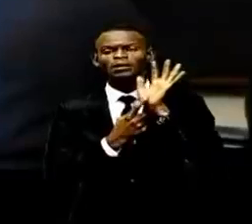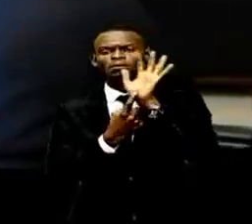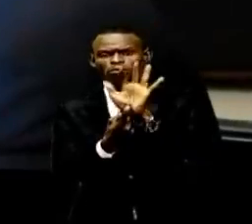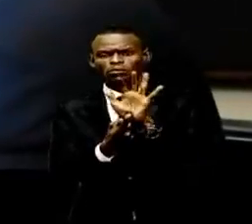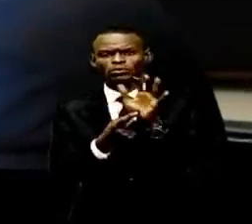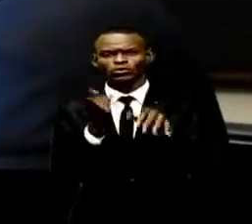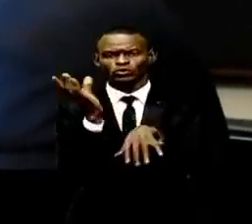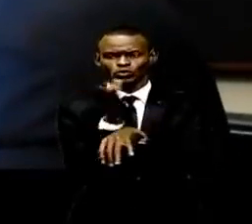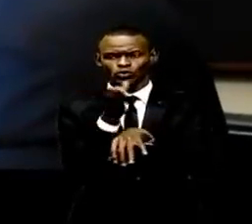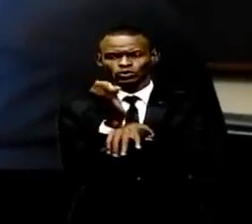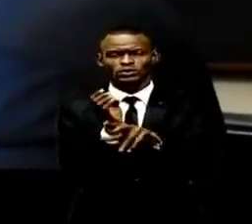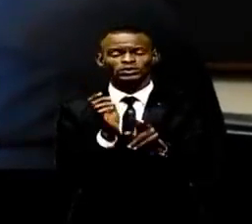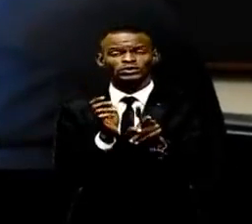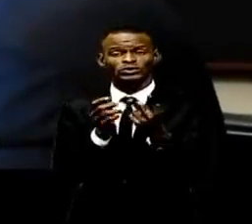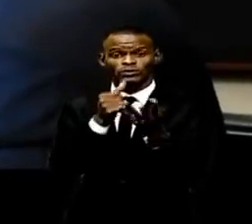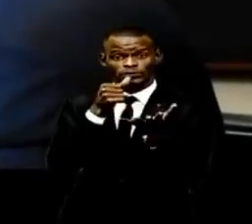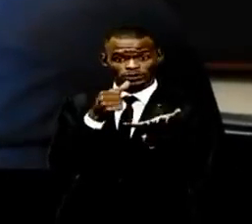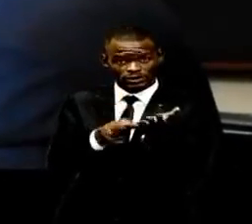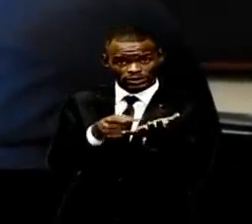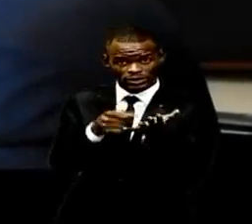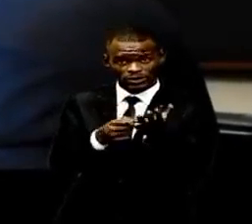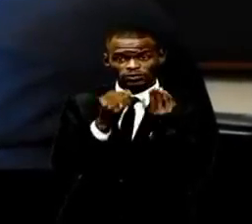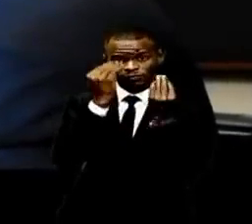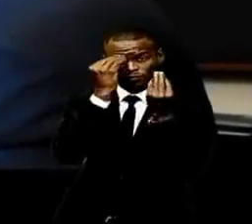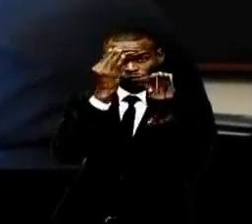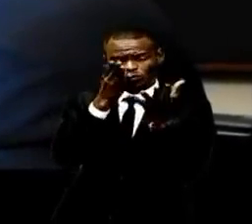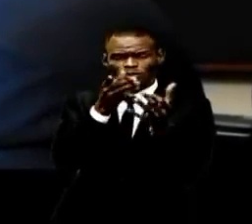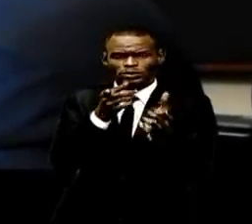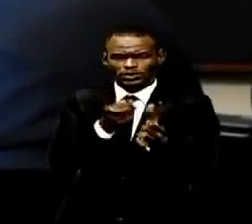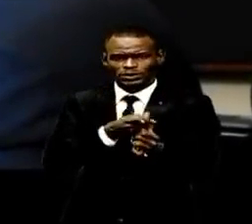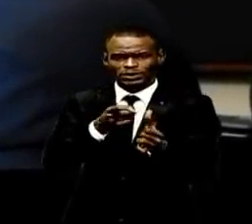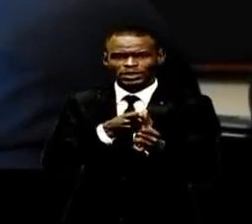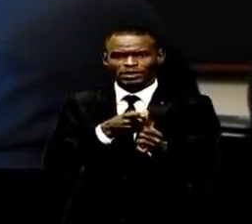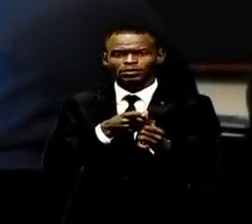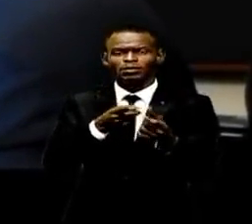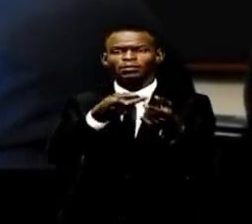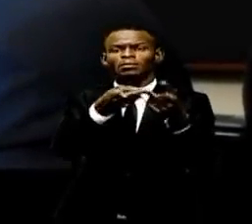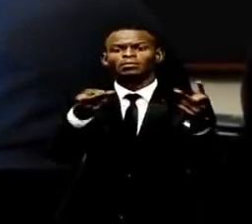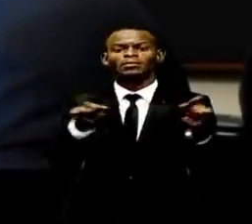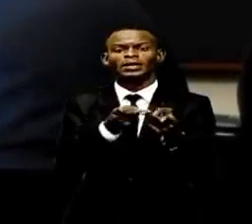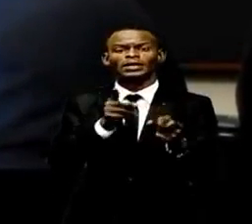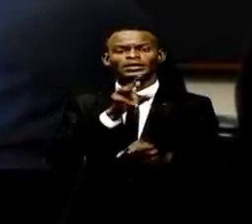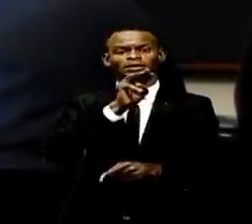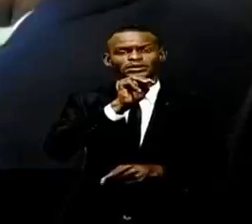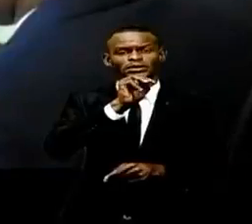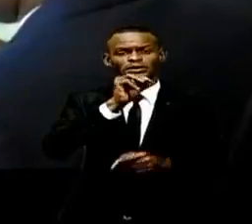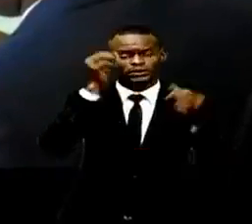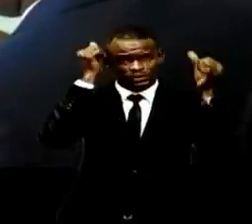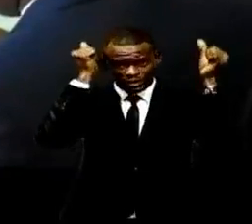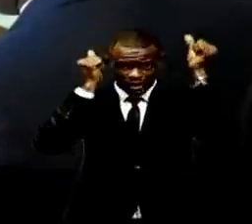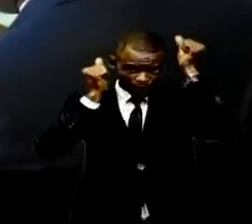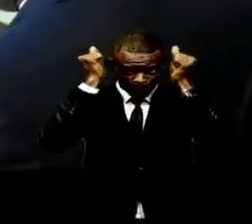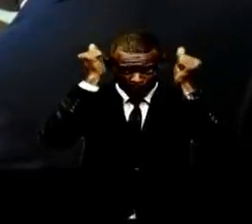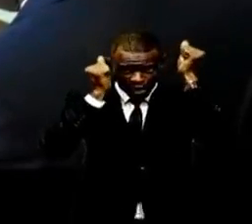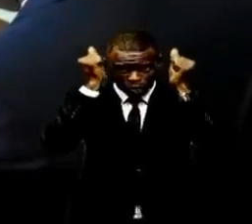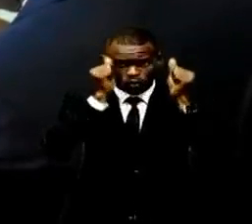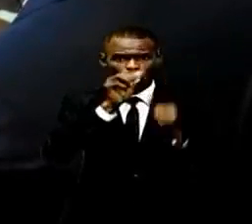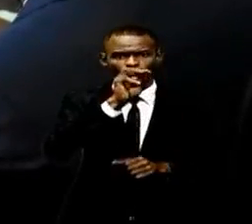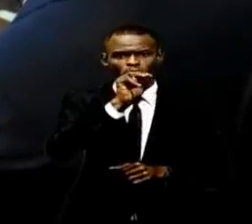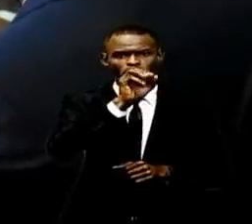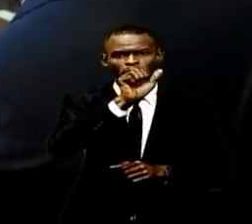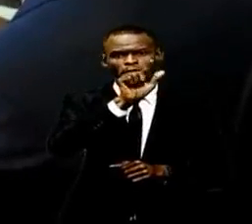processus de mise en œuvre de la zone économique spéciale de Maluku de la période allant de janvier 2020 à mai